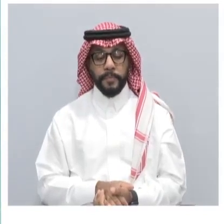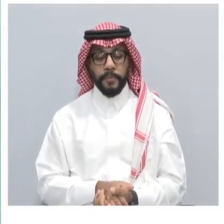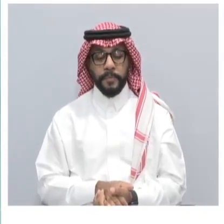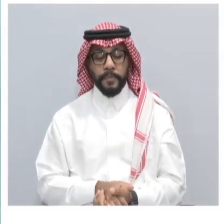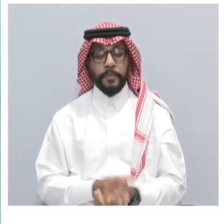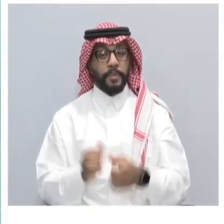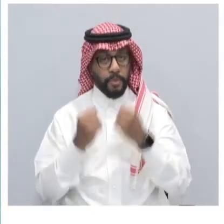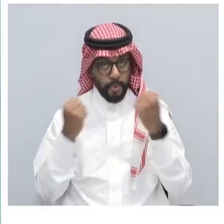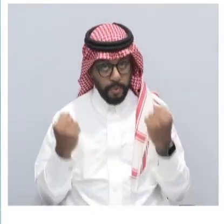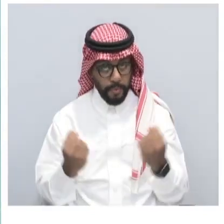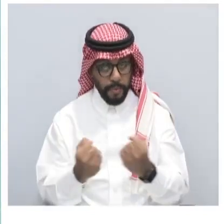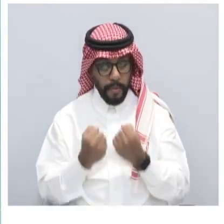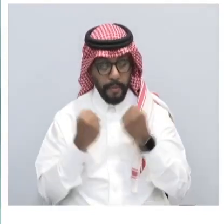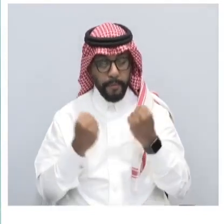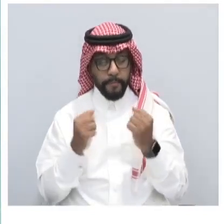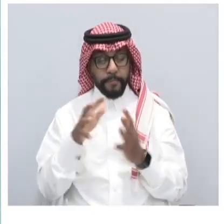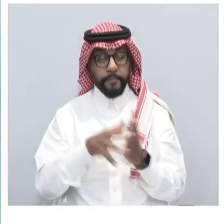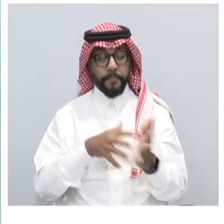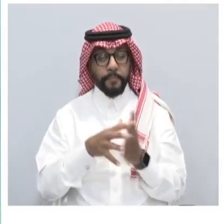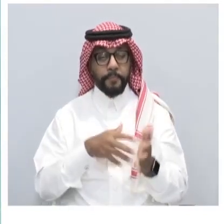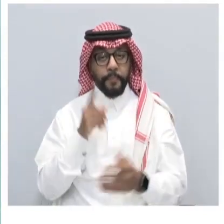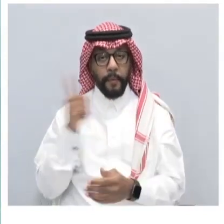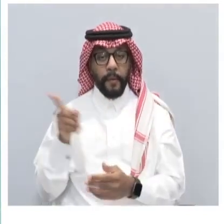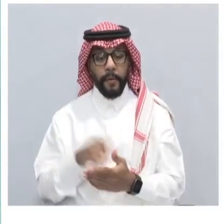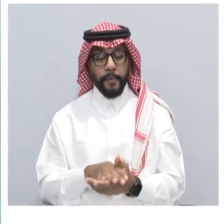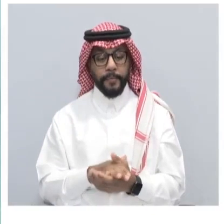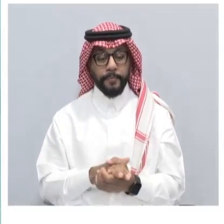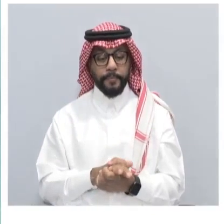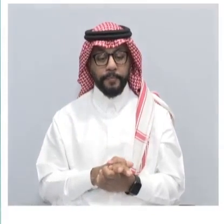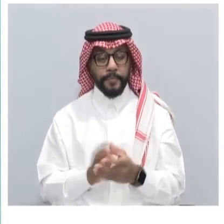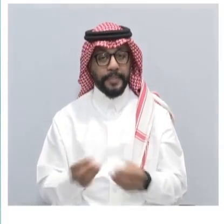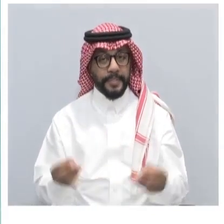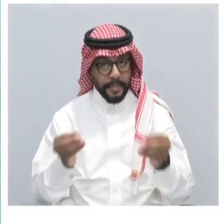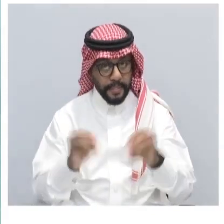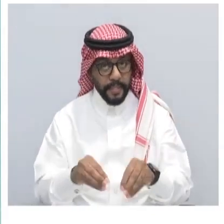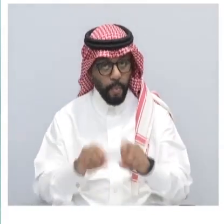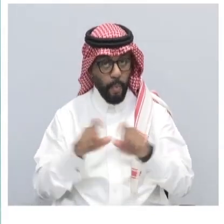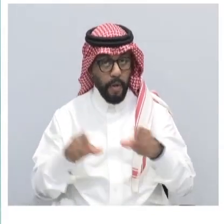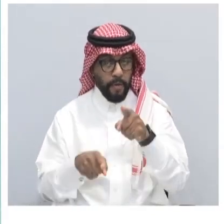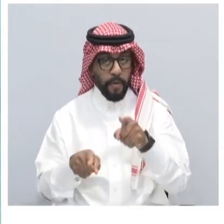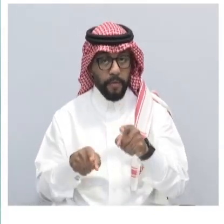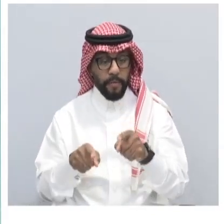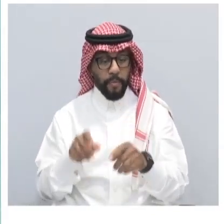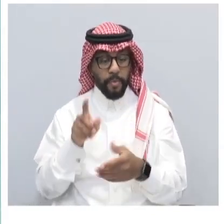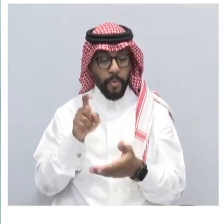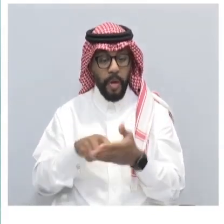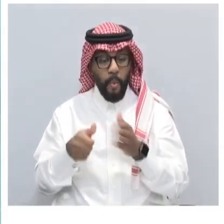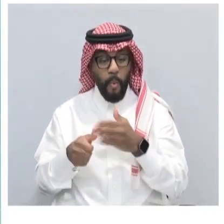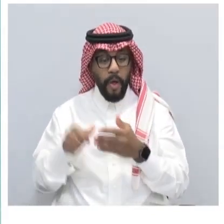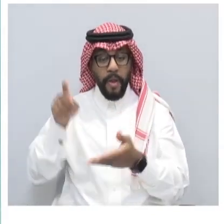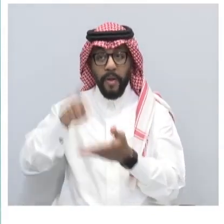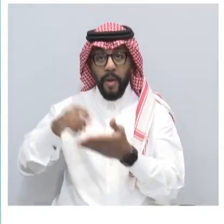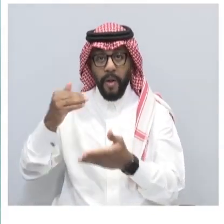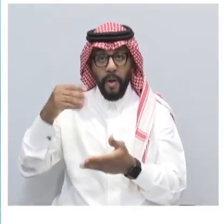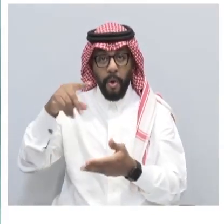لدينا لتطبيق حدود الصفحه بحيث تضيف حد للصفحه بشكل كامل اولا افتح نافذه حدود وتظليل